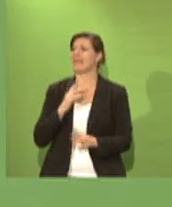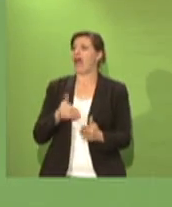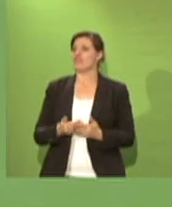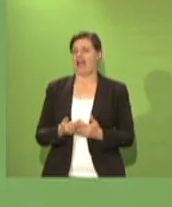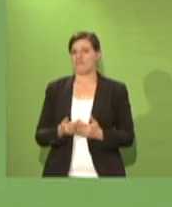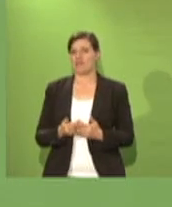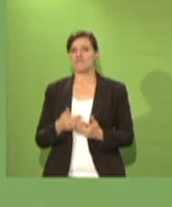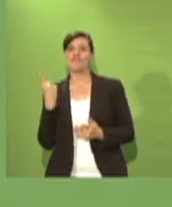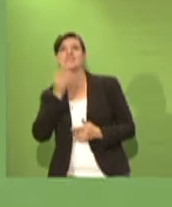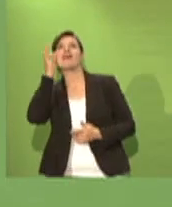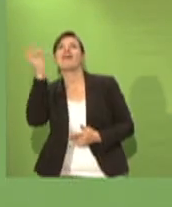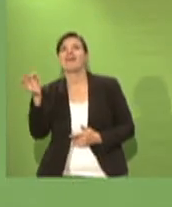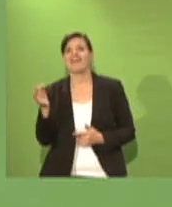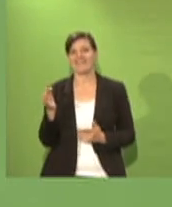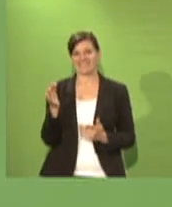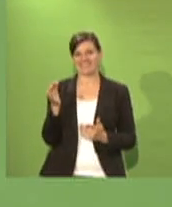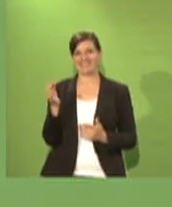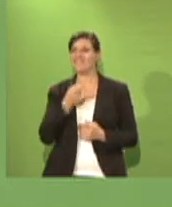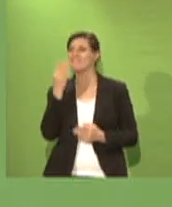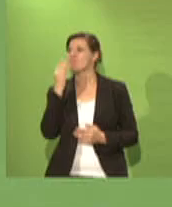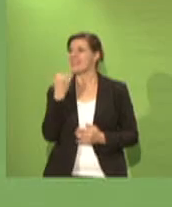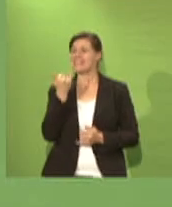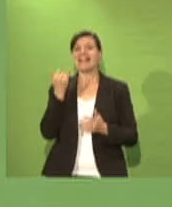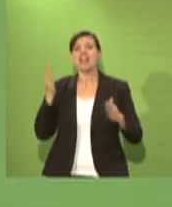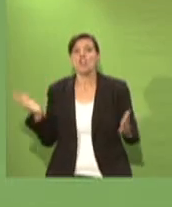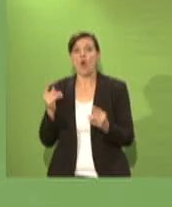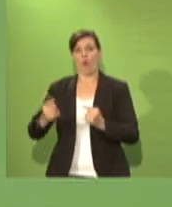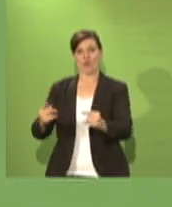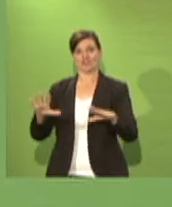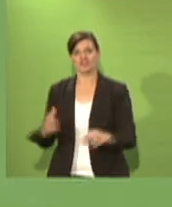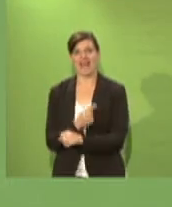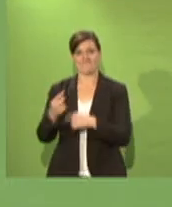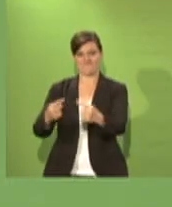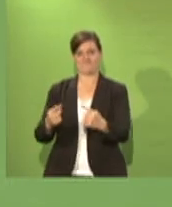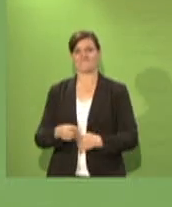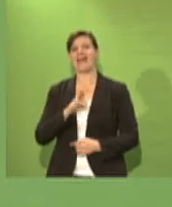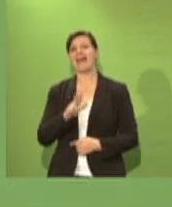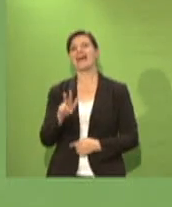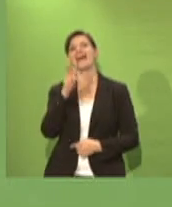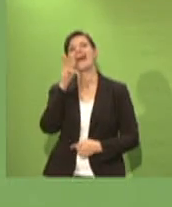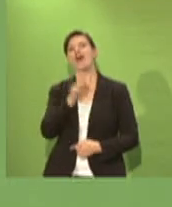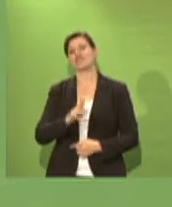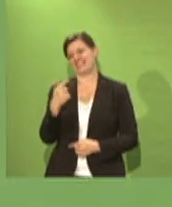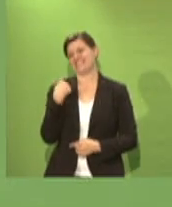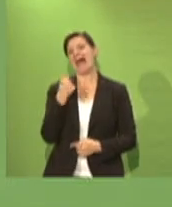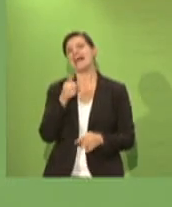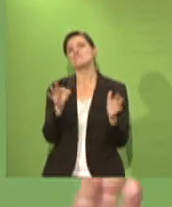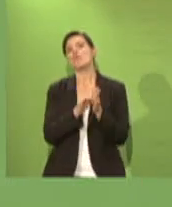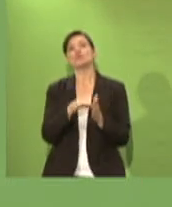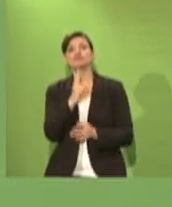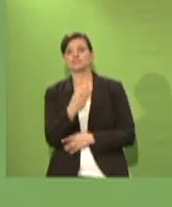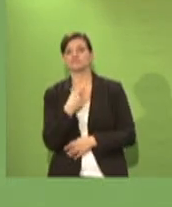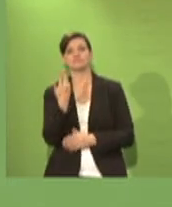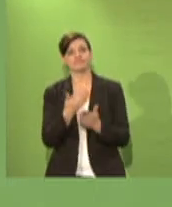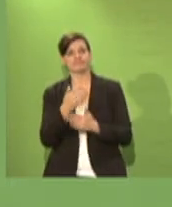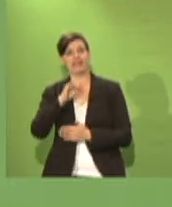das ausgedacht, wir hatten das Gefühl, da geht was los. Und Herr Rüttgers hat ja offenbar in einem Recht gehabt. Er hat gedacht, wenn ich das in